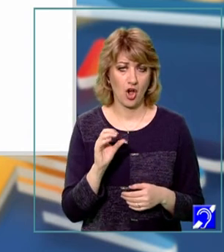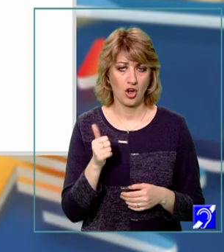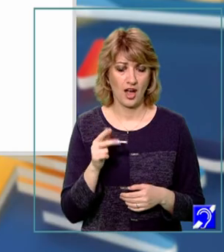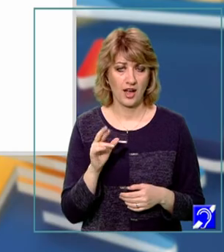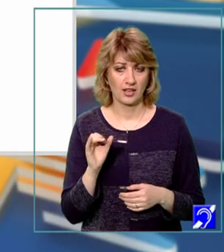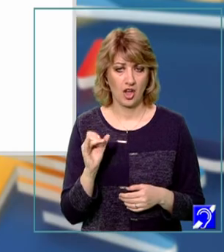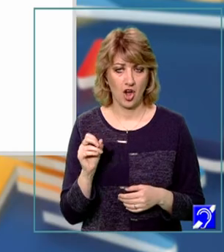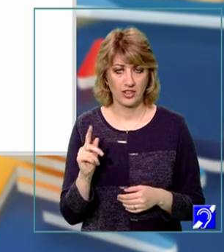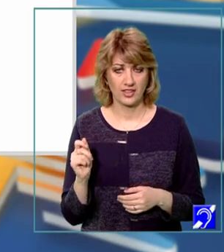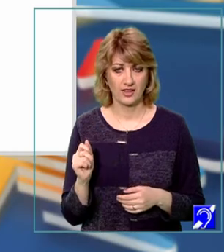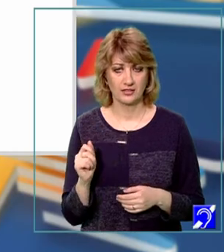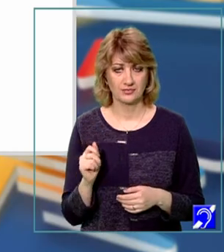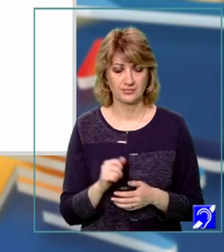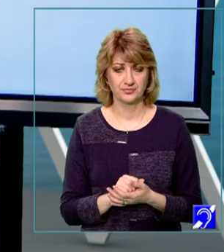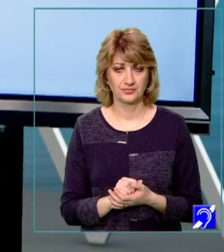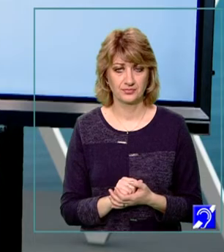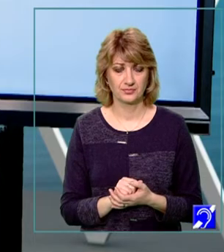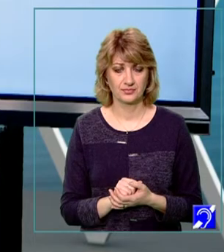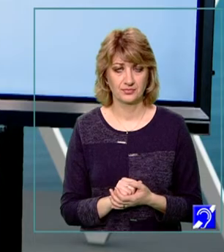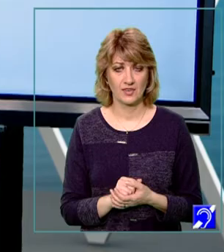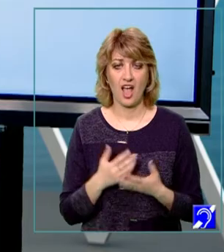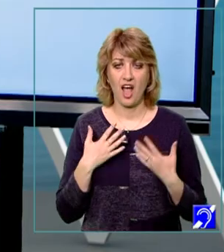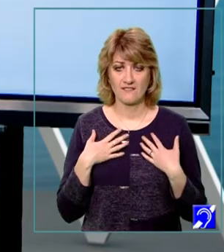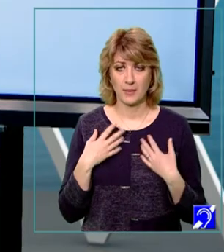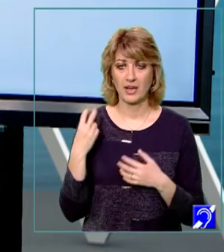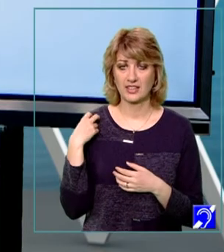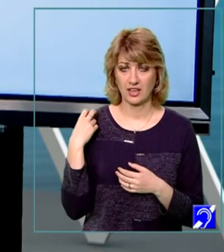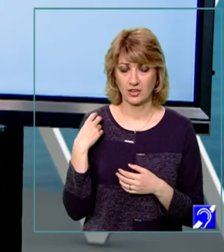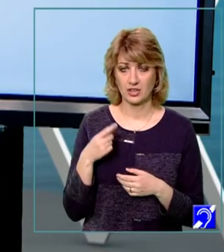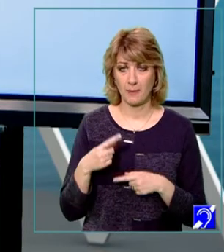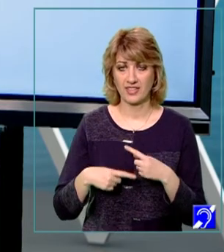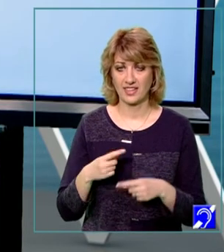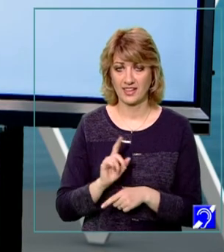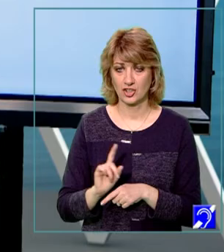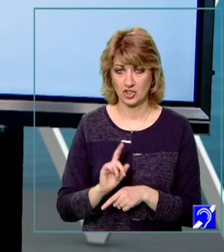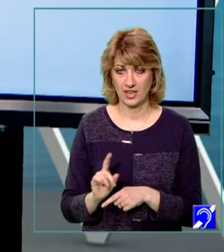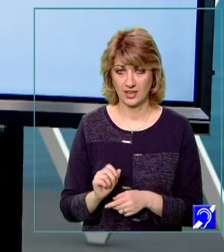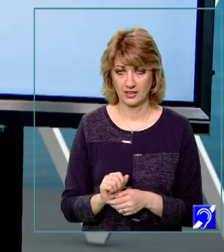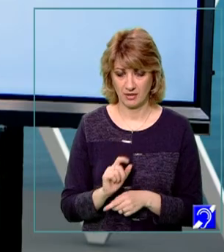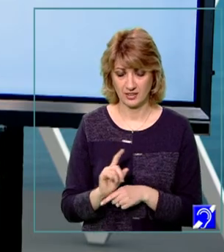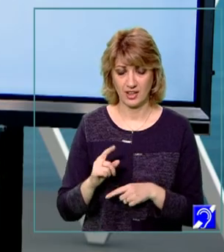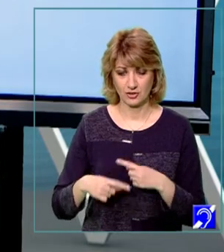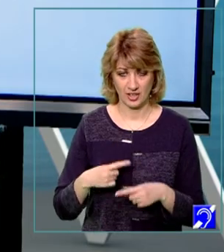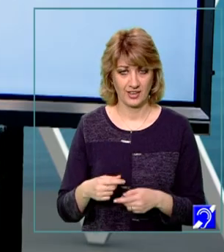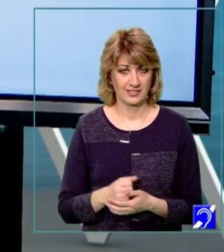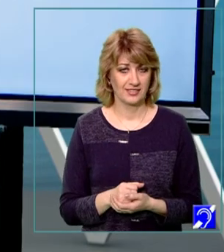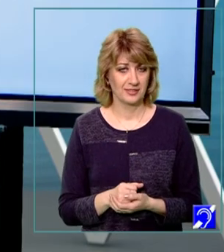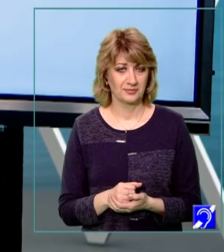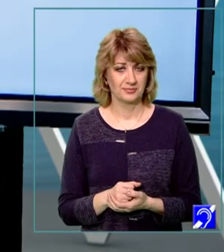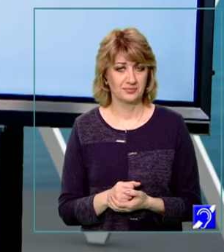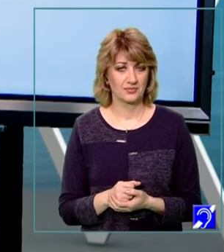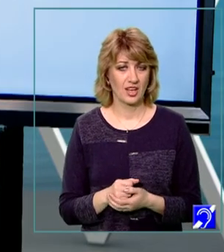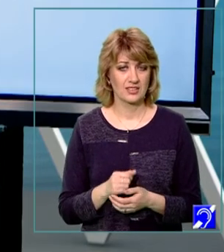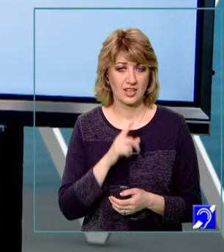pro-primitiv, carion, nucleu. A doua categorie de material genetic este cel facultativ, pe care îl observăm aici,